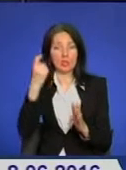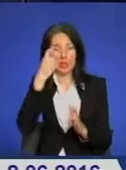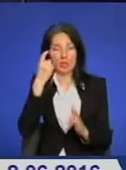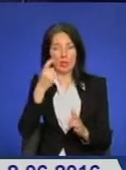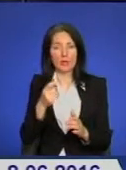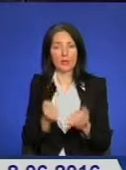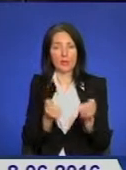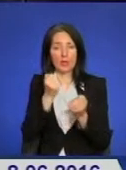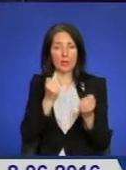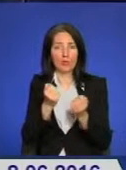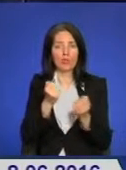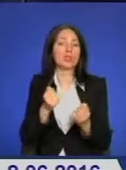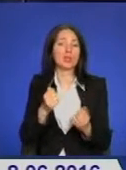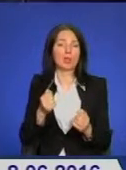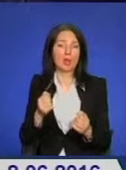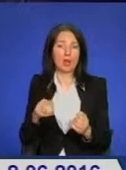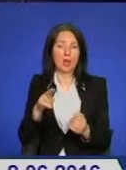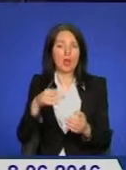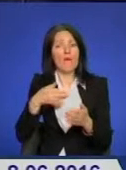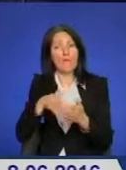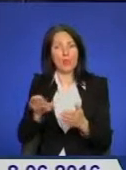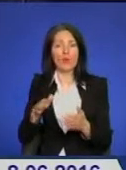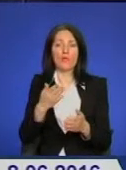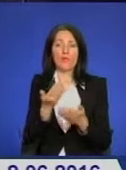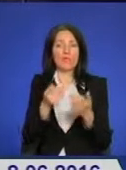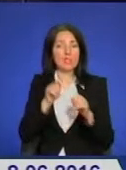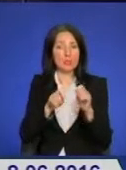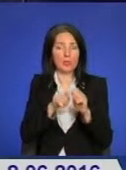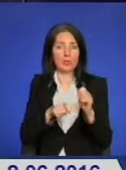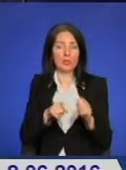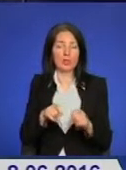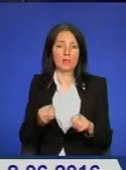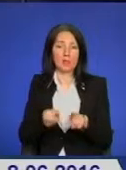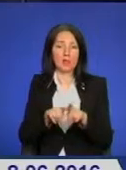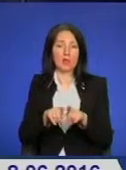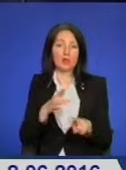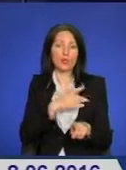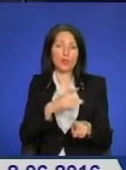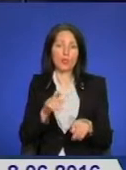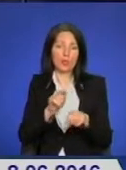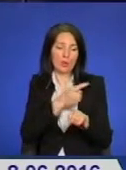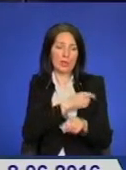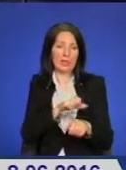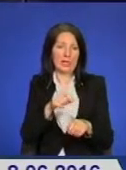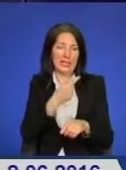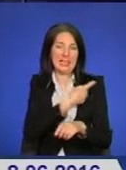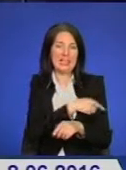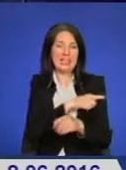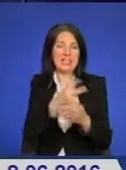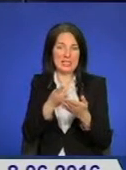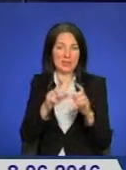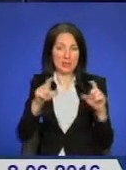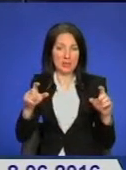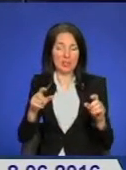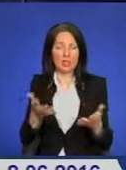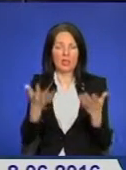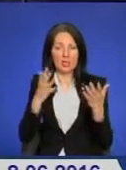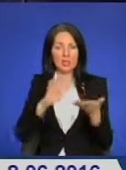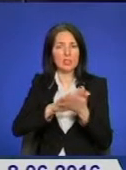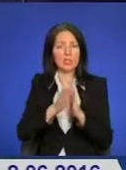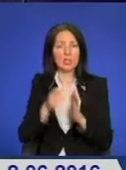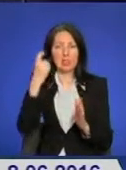від експертизи відмовився двічі – на місці події і безпосередньо у тубдиспансері. Тож визначити стан алкогольного сп'яніння не вдалося. Проте